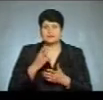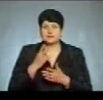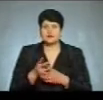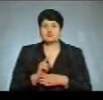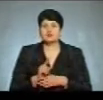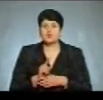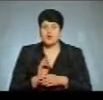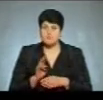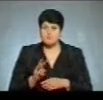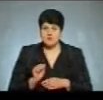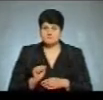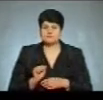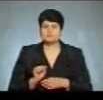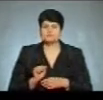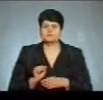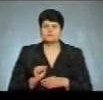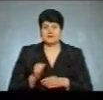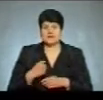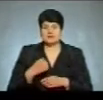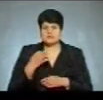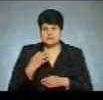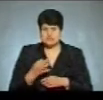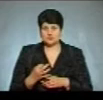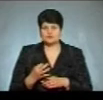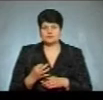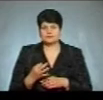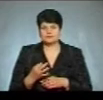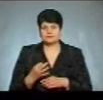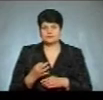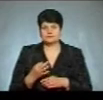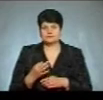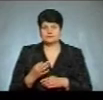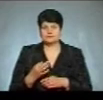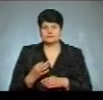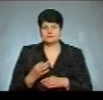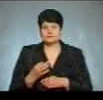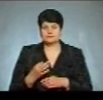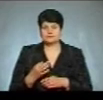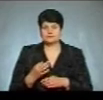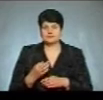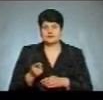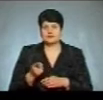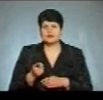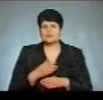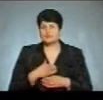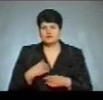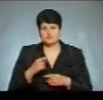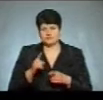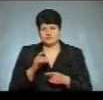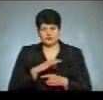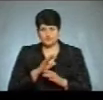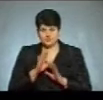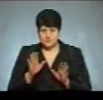норма, я про нього скажу, але щоб вона не, я не хотів би, щоб вона застосовувалась ні до кого. Це тоді,